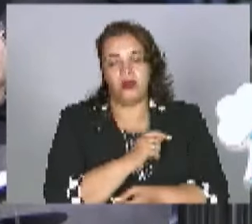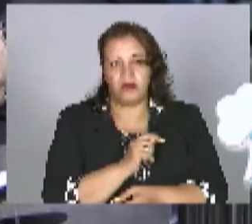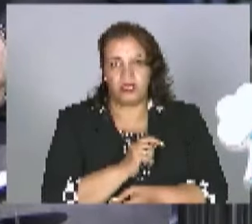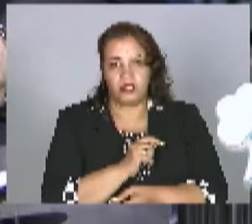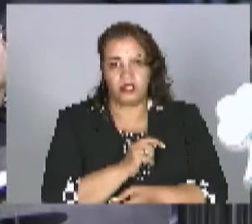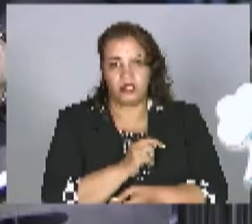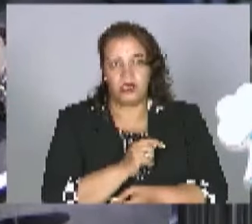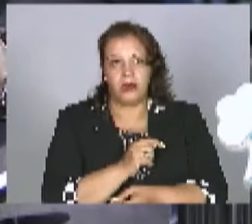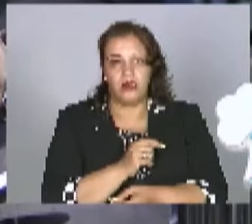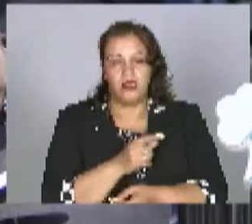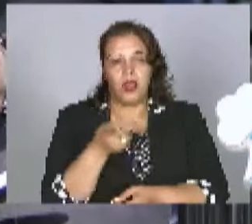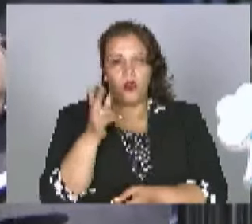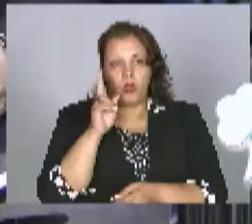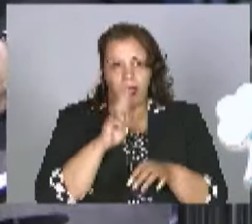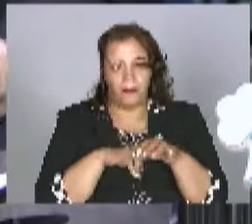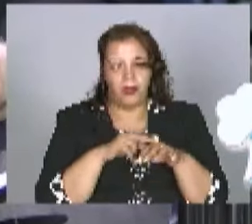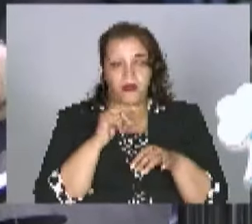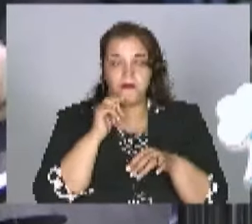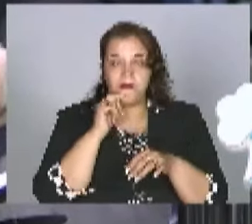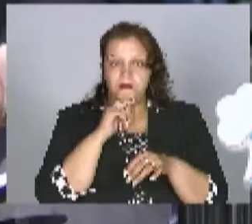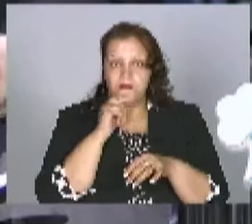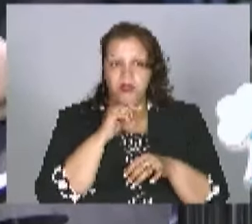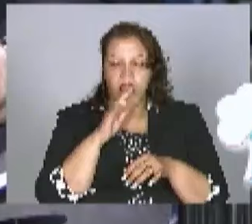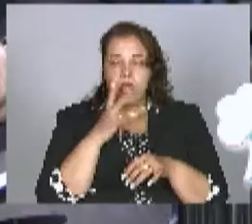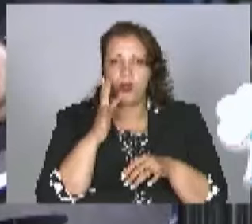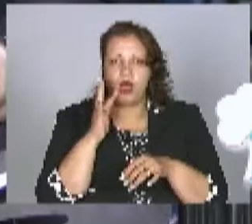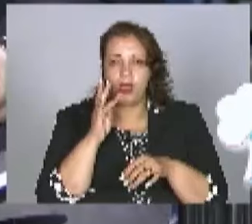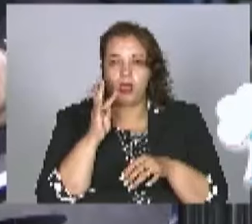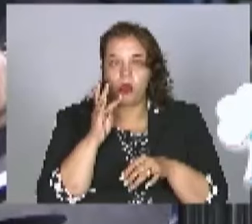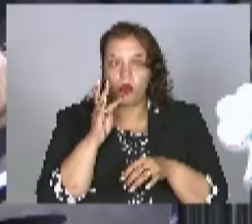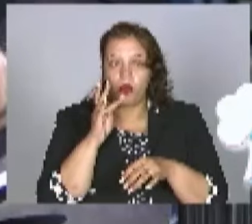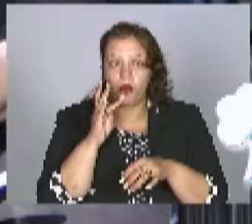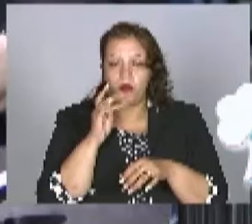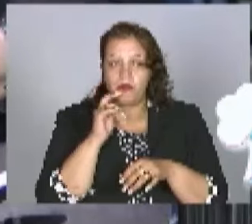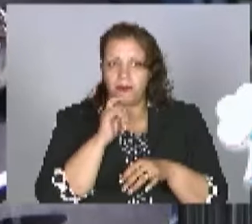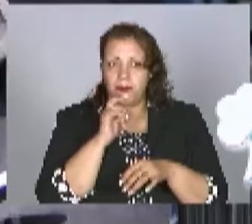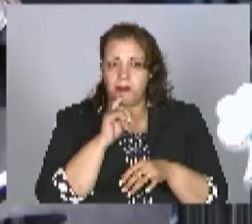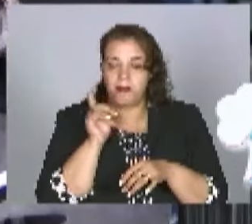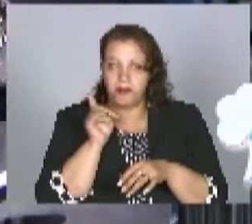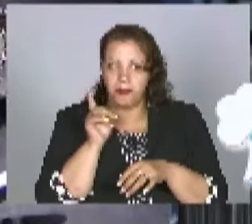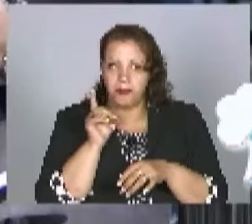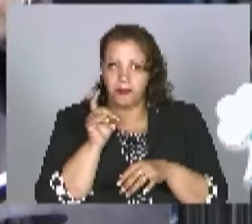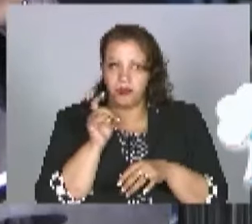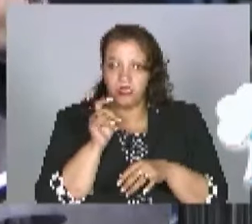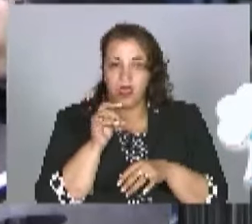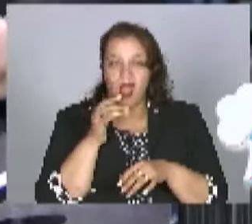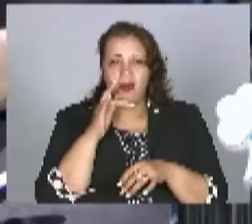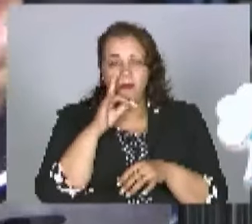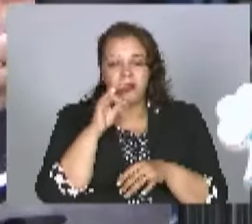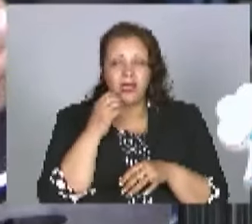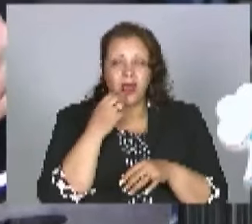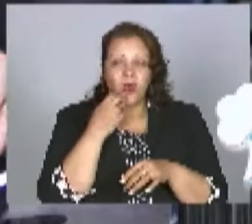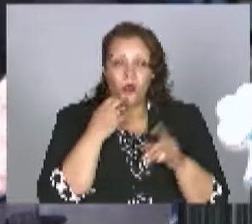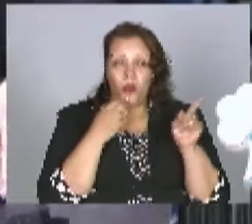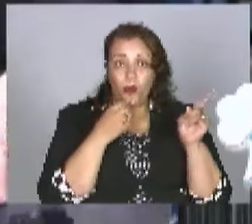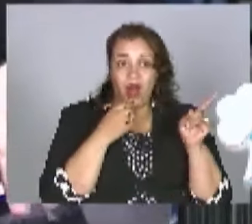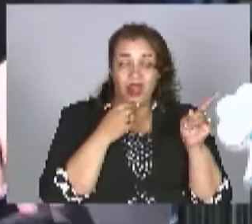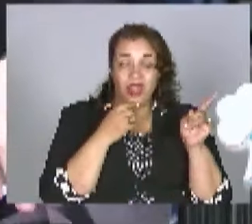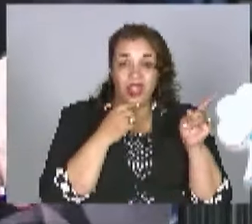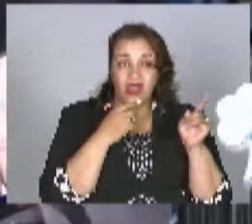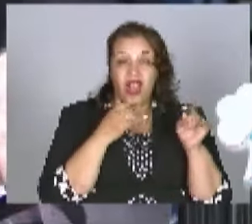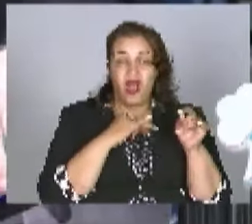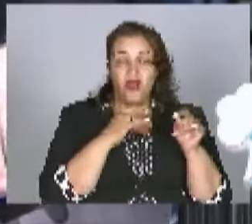ا الزوجه اللي او البنت او او بعد ما اتجوزت الزوج بره البيت على طول طب ما انت هي